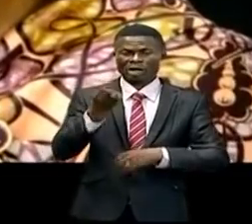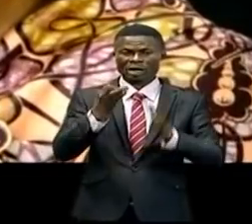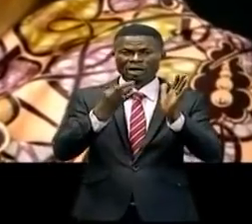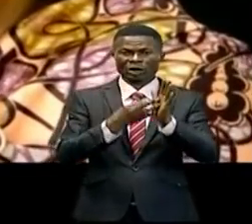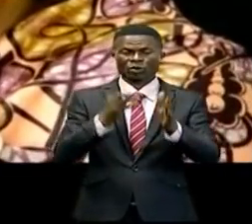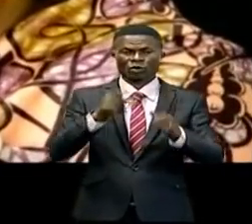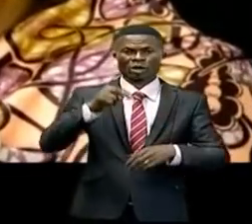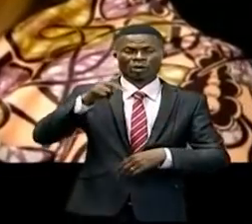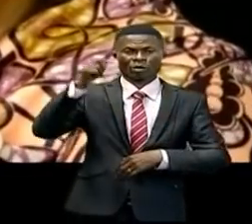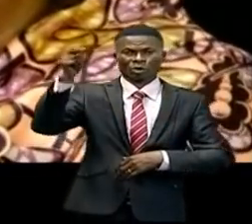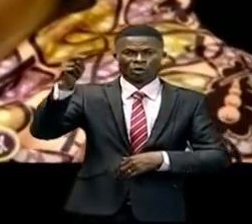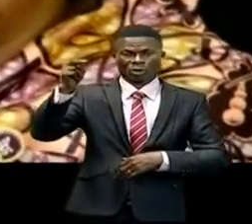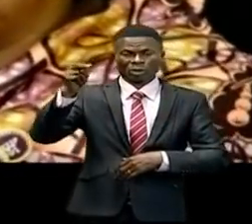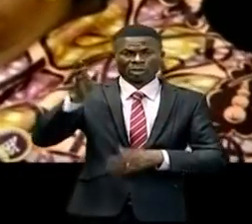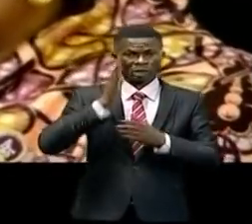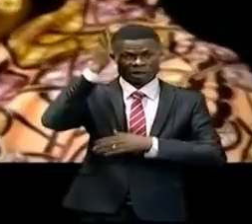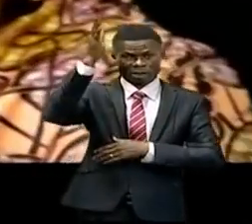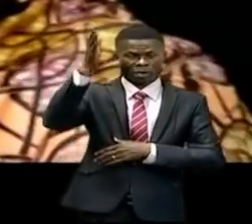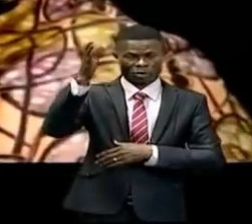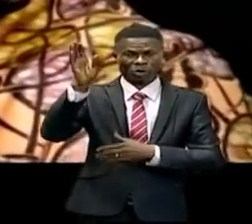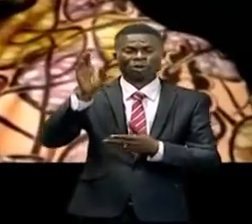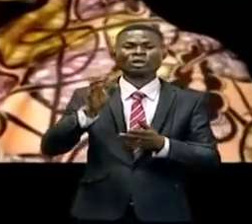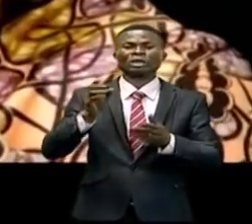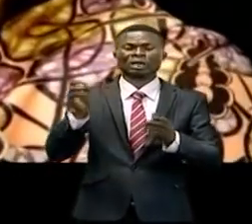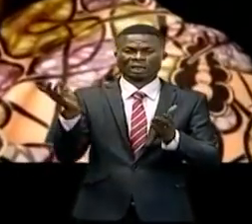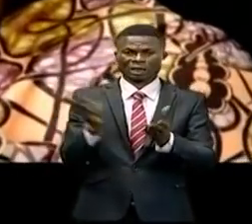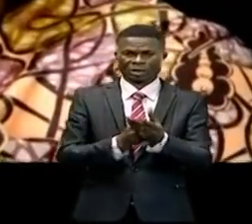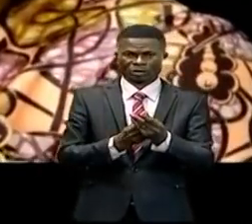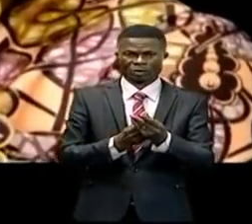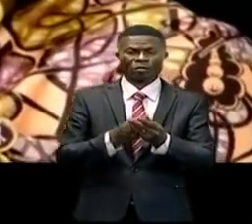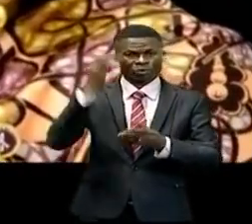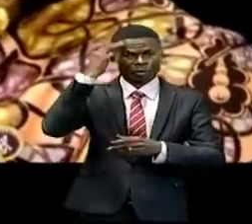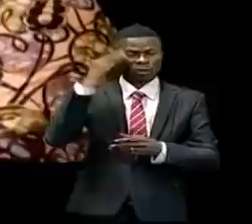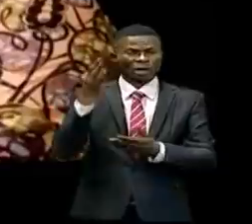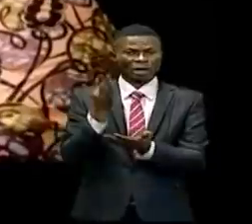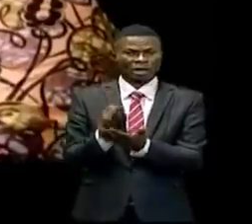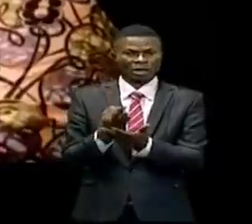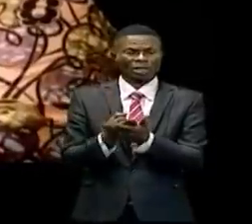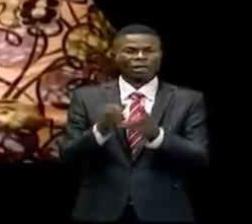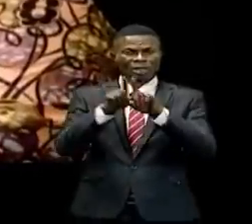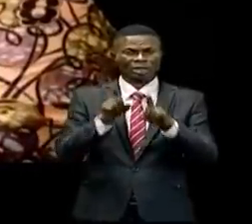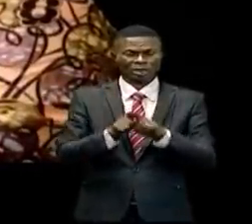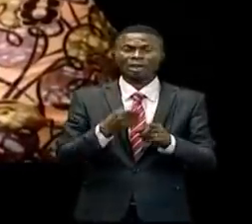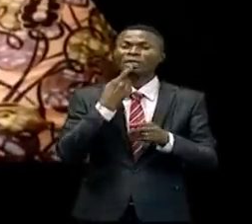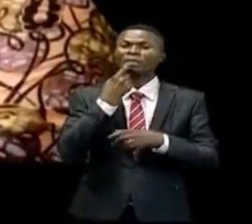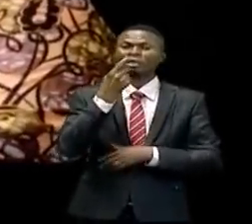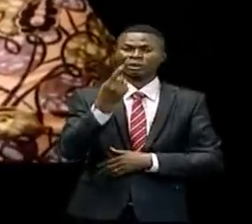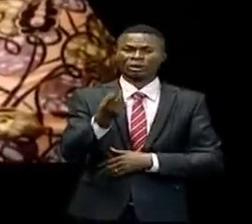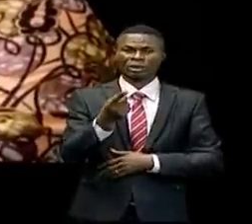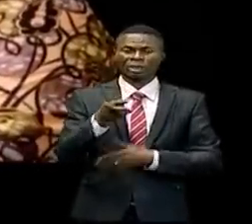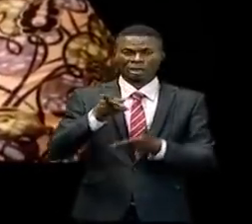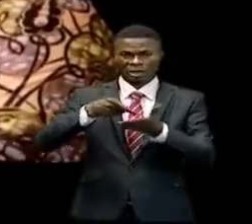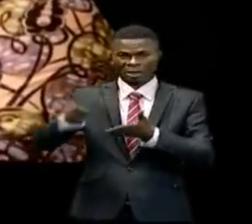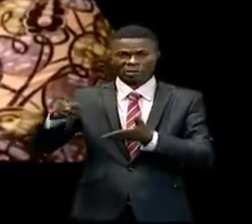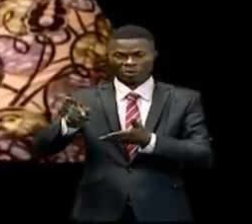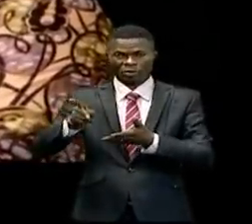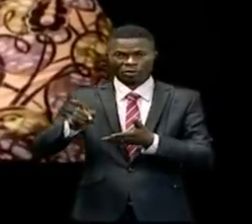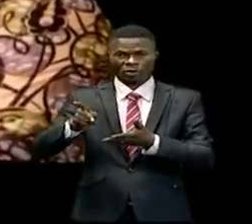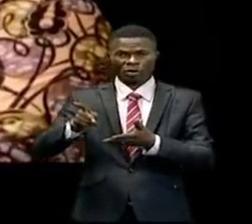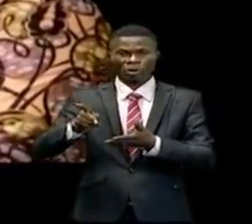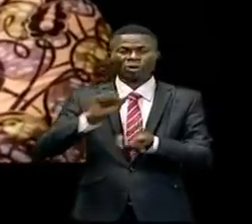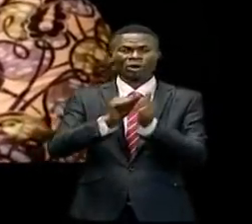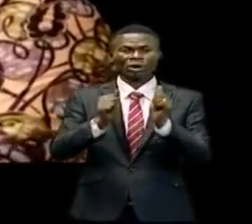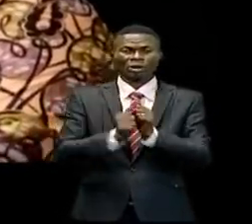à valoir sur la prochaine certification. Le ministre des Finances a également signalé le paiement des dotations dues